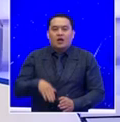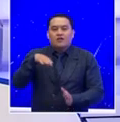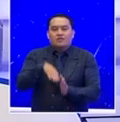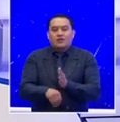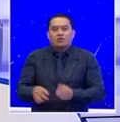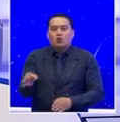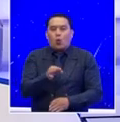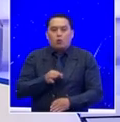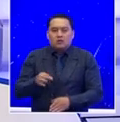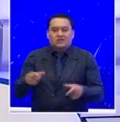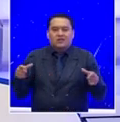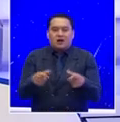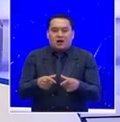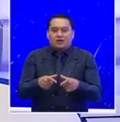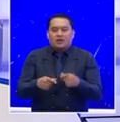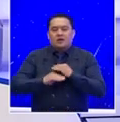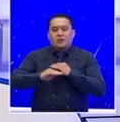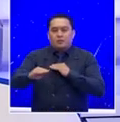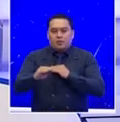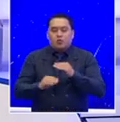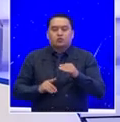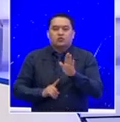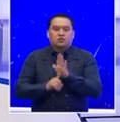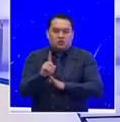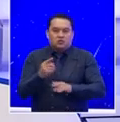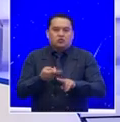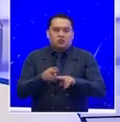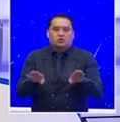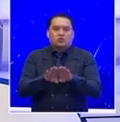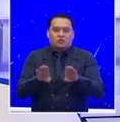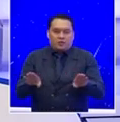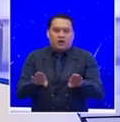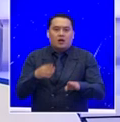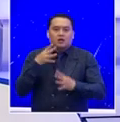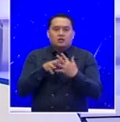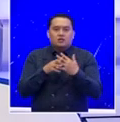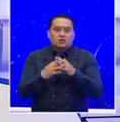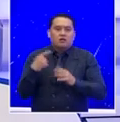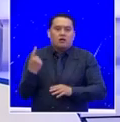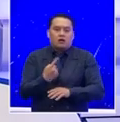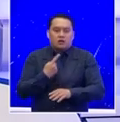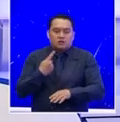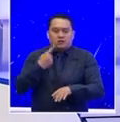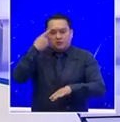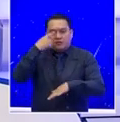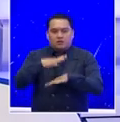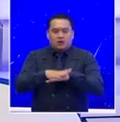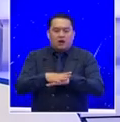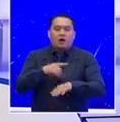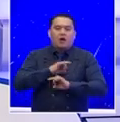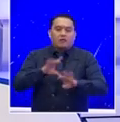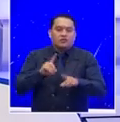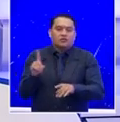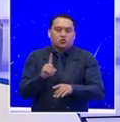Введенный в области карантин совпал с разгаром посевной. По поручению акима области, сельскохозяйственная техника, как, собственно, и